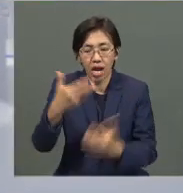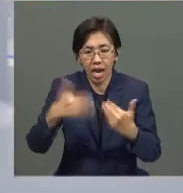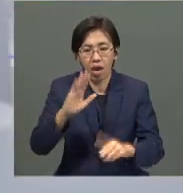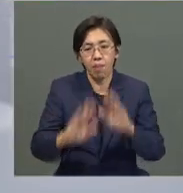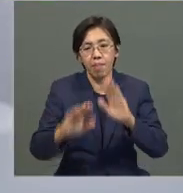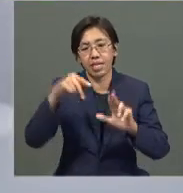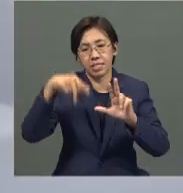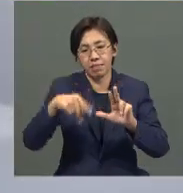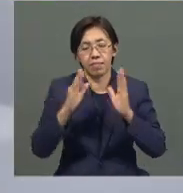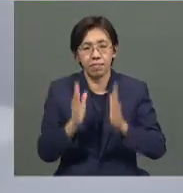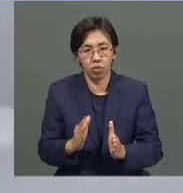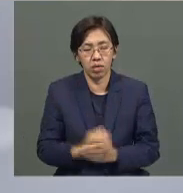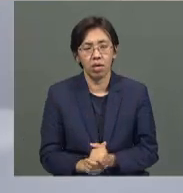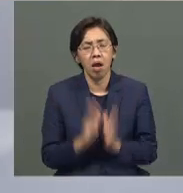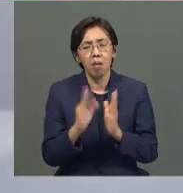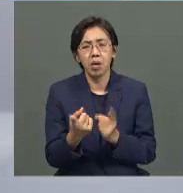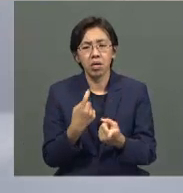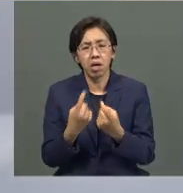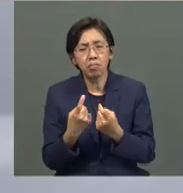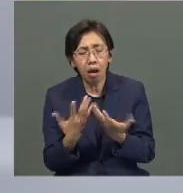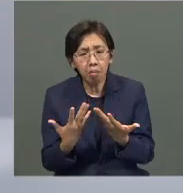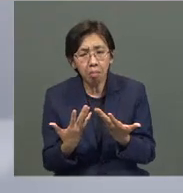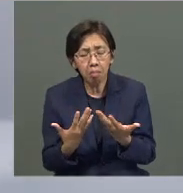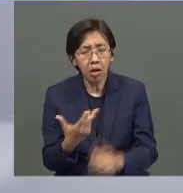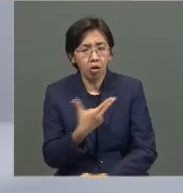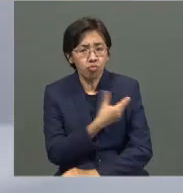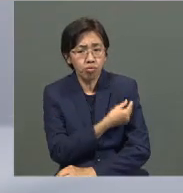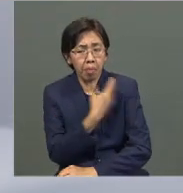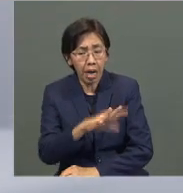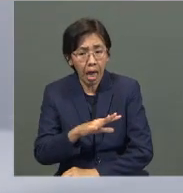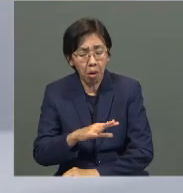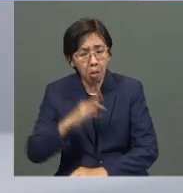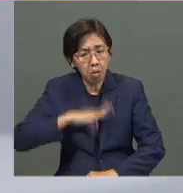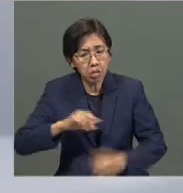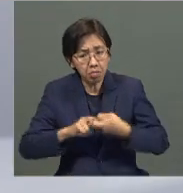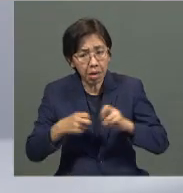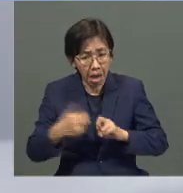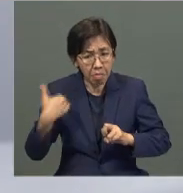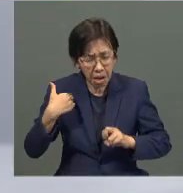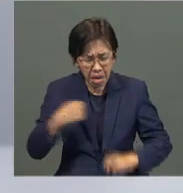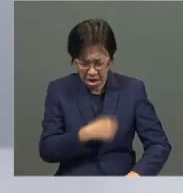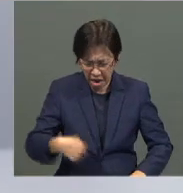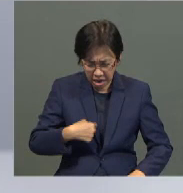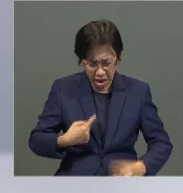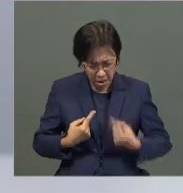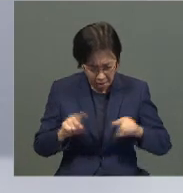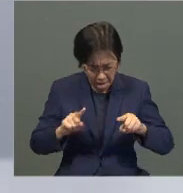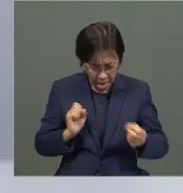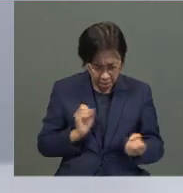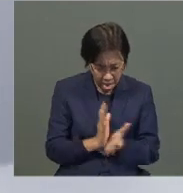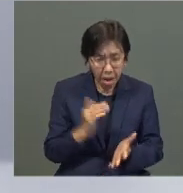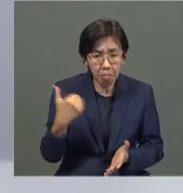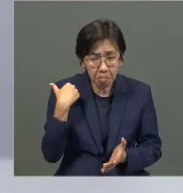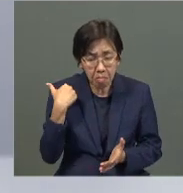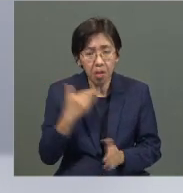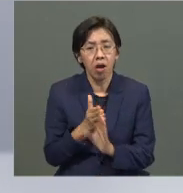3,000 คนแล้วทีนี้คนก็จะถามว่าเอ๊ะแล้วคนที่เขารับวัคซีนไปแล้วเนี่ยเขามีอาการข้างเคียงอะไรไหมมีใครเป็นอะไรหรือเปล่า หลายคนอยากรู้เพราะว่าข่าวก่อ